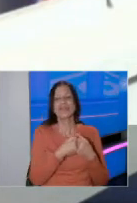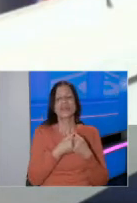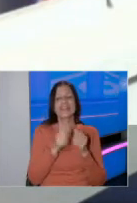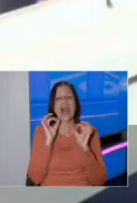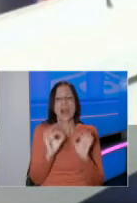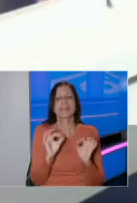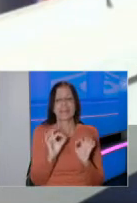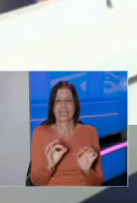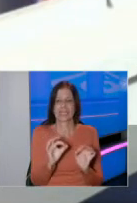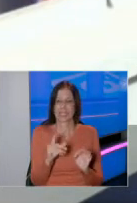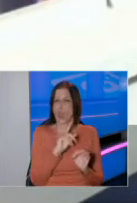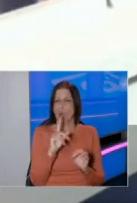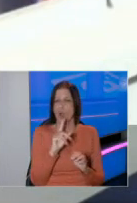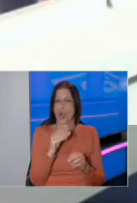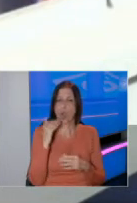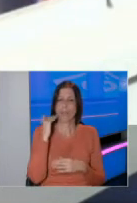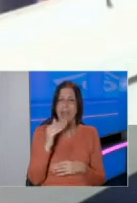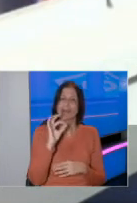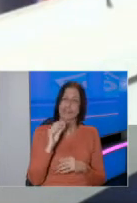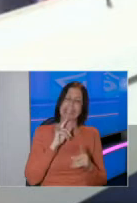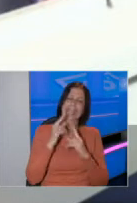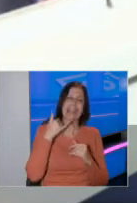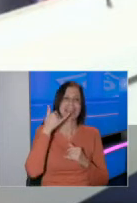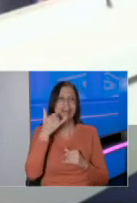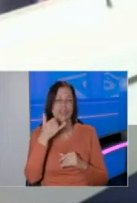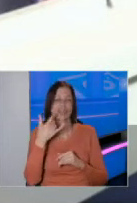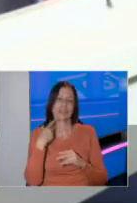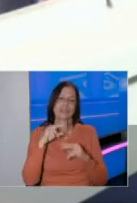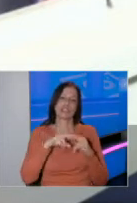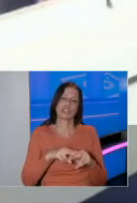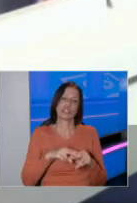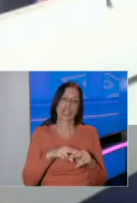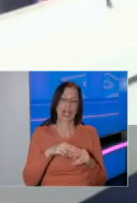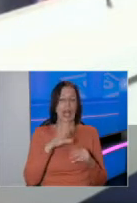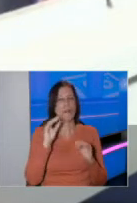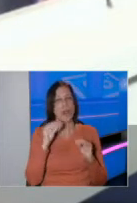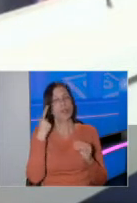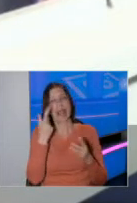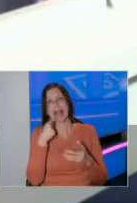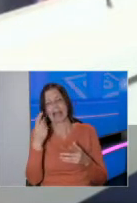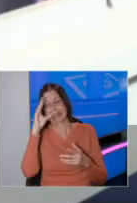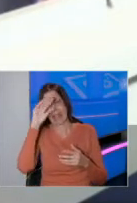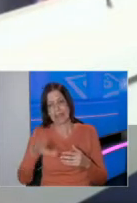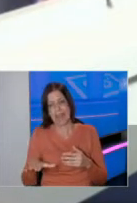אמיתי, לא ברמה של שיחת טלפון שמשאירה מורה אלומה כי היא לא יודעת מה להגיד לילד.